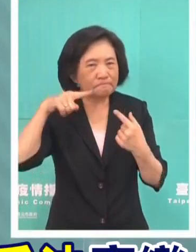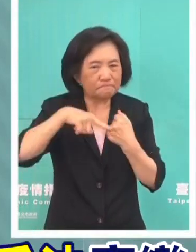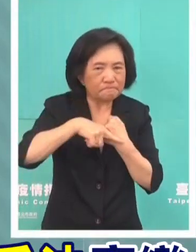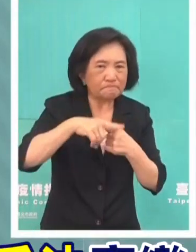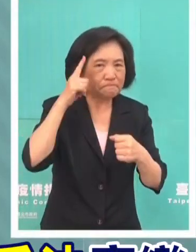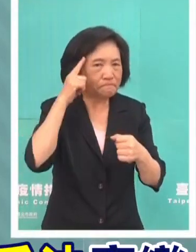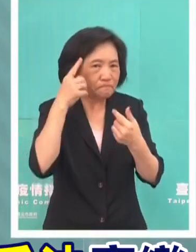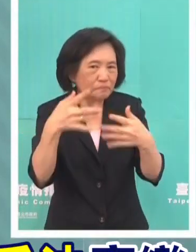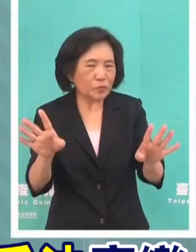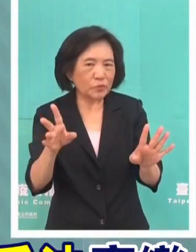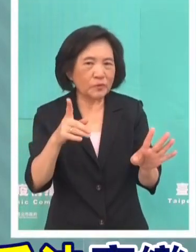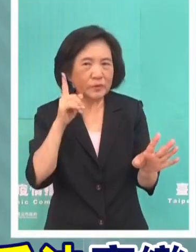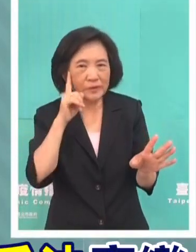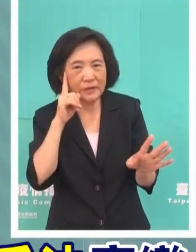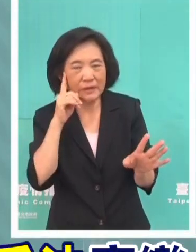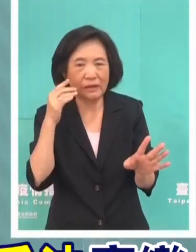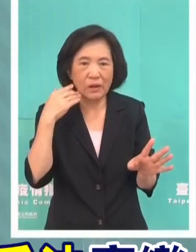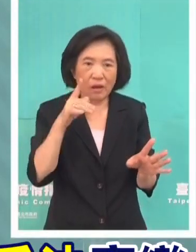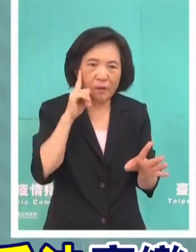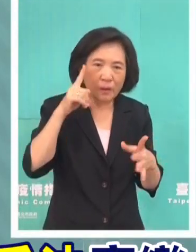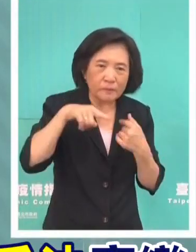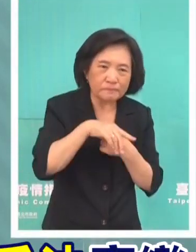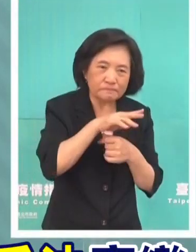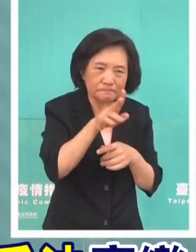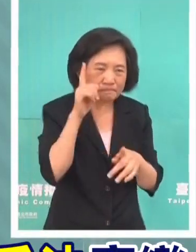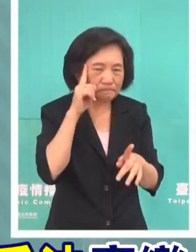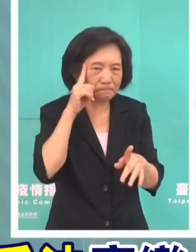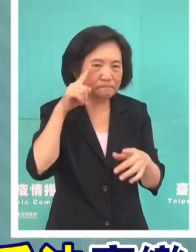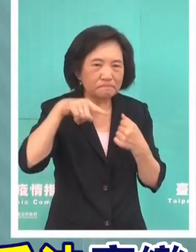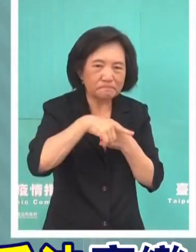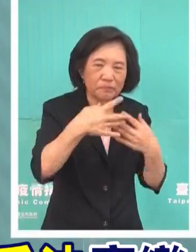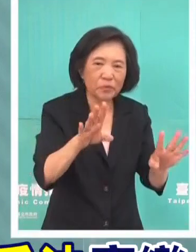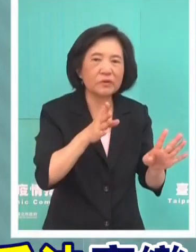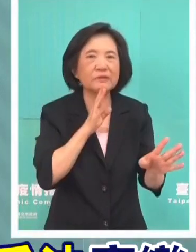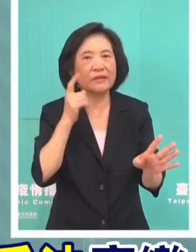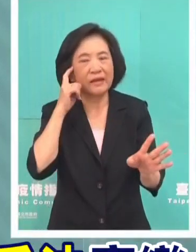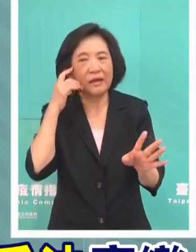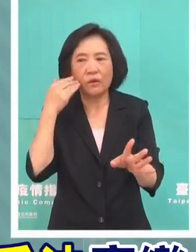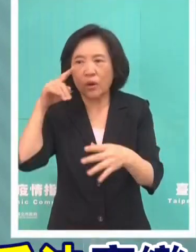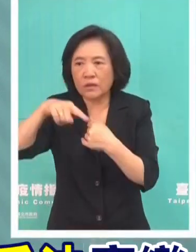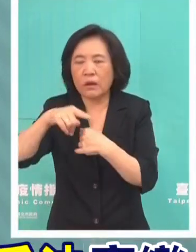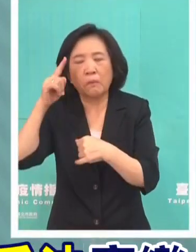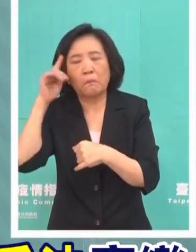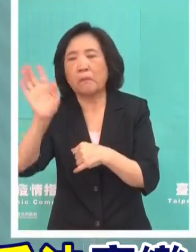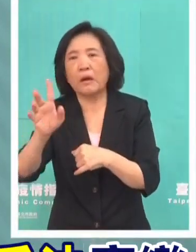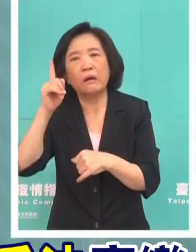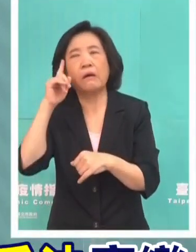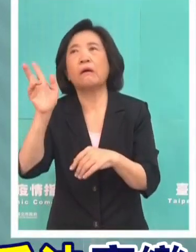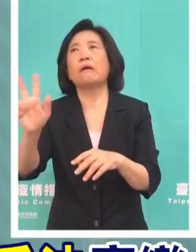是这个多算胜，少算败嘛，哈，况于不算，就是说孙子兵法嘛，哈。我们面对一个